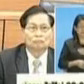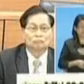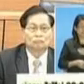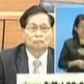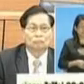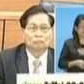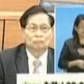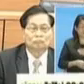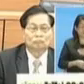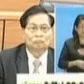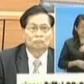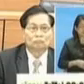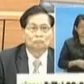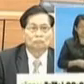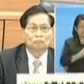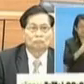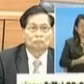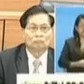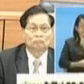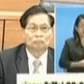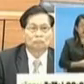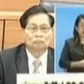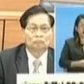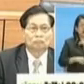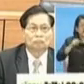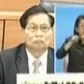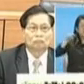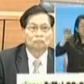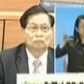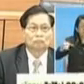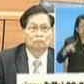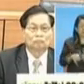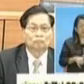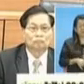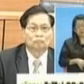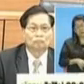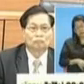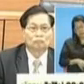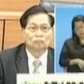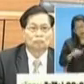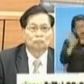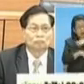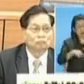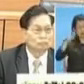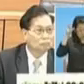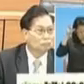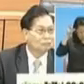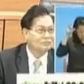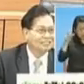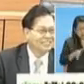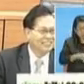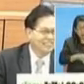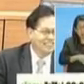ถูกผู้อภิปรายกล่าวหาว่านกเอี้ยงจะมาเกาะแสดงว่าผมเป็นควายใช่ไหมฮะที่พูดอย่างนี้ผมเสียห